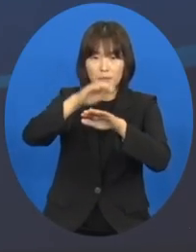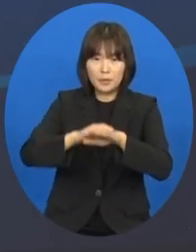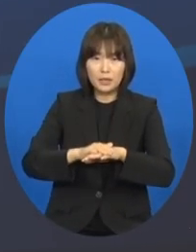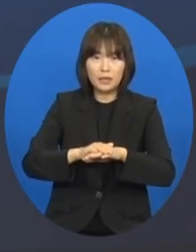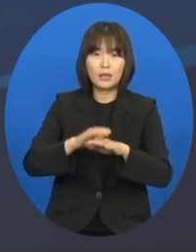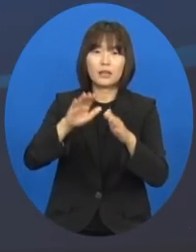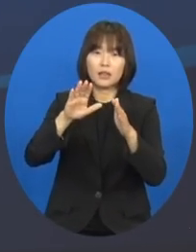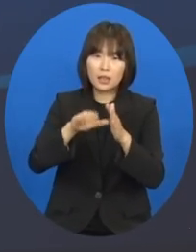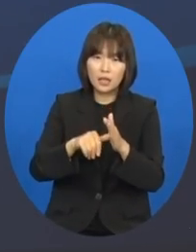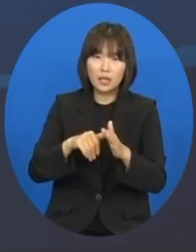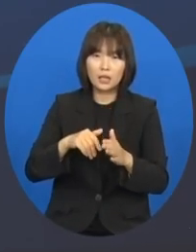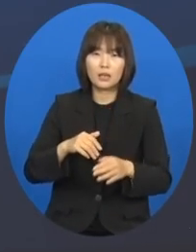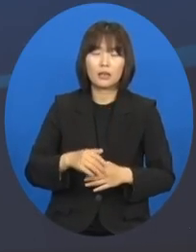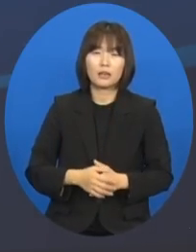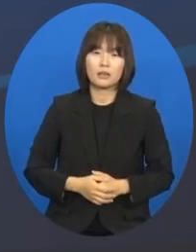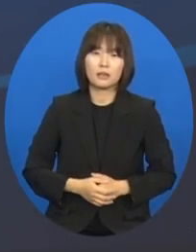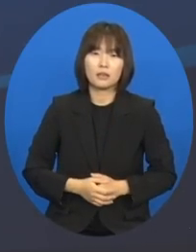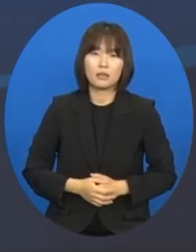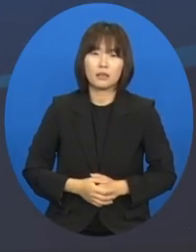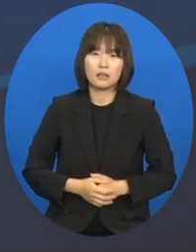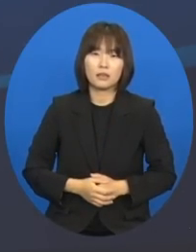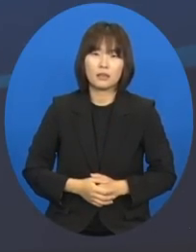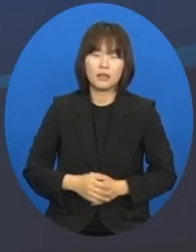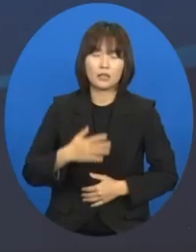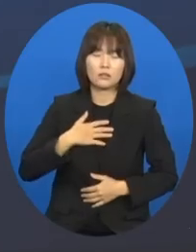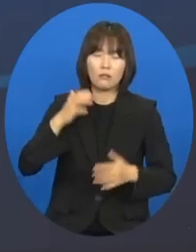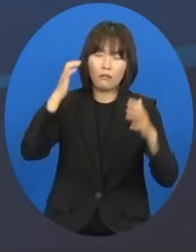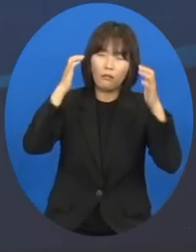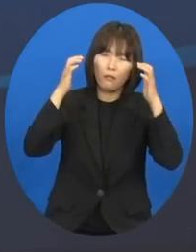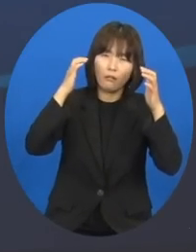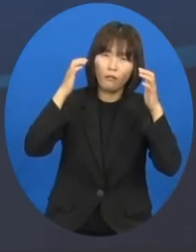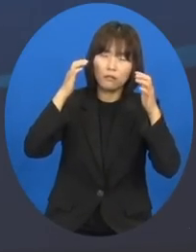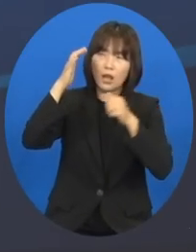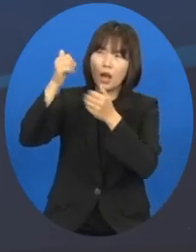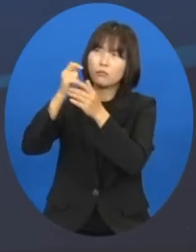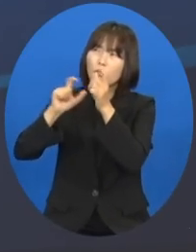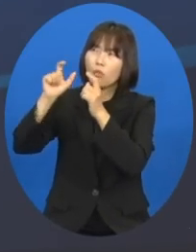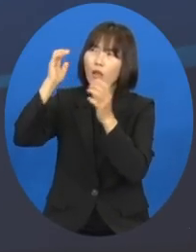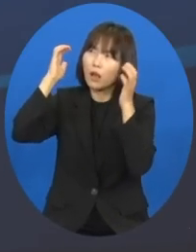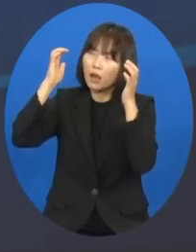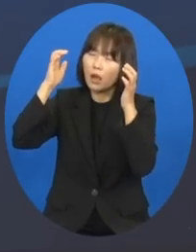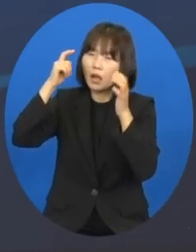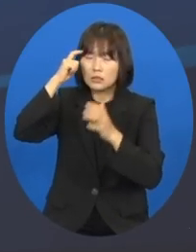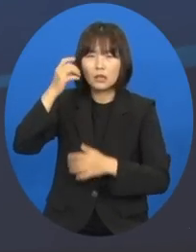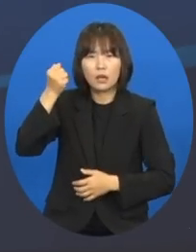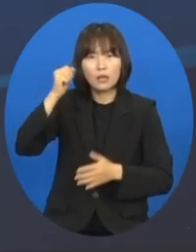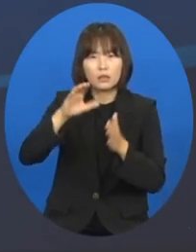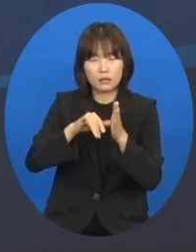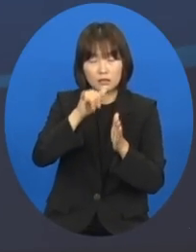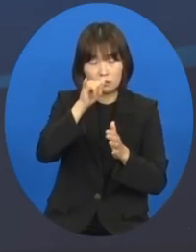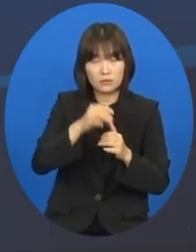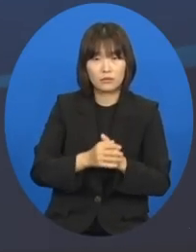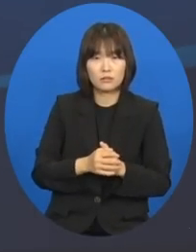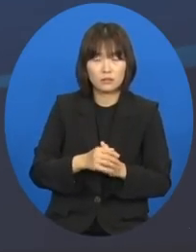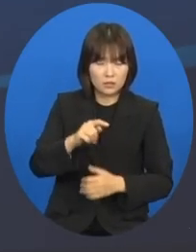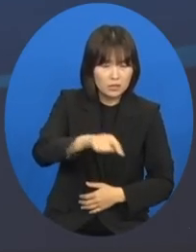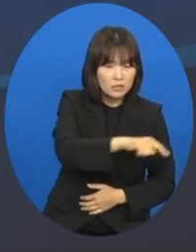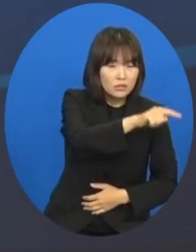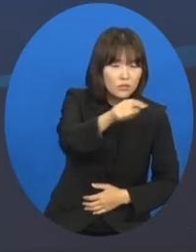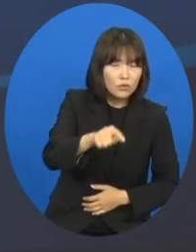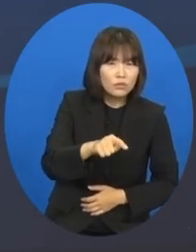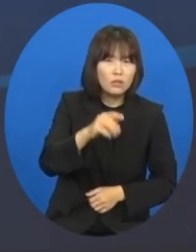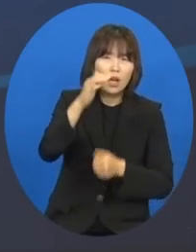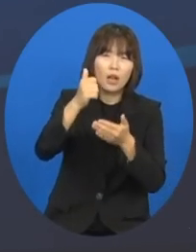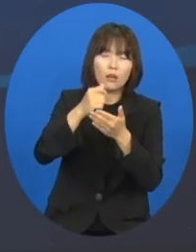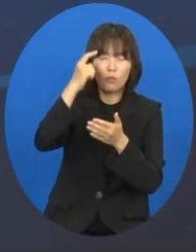저도 헷갈리는데 하나님은 얼마나 더 헷갈릴까 이런 생각이 들 때가 있어요 그게 뭐냐면이 한쪽에서는 하나님 저에게는